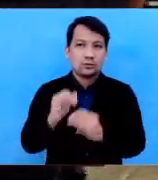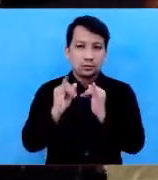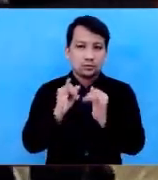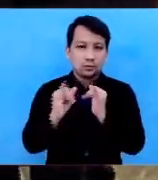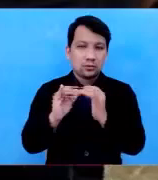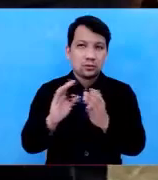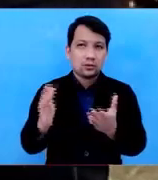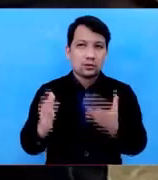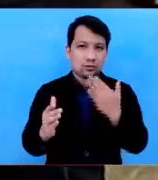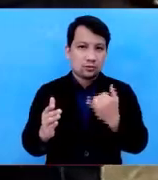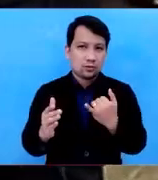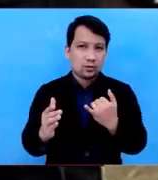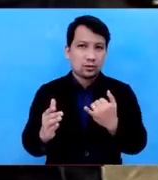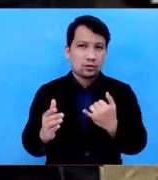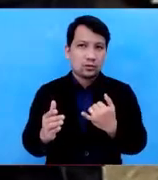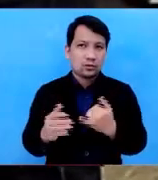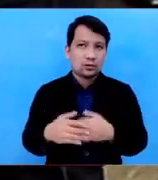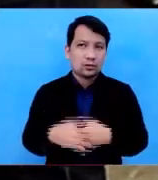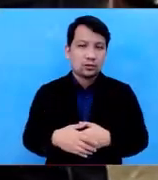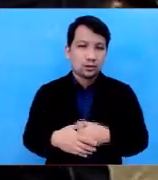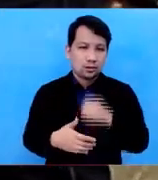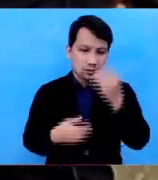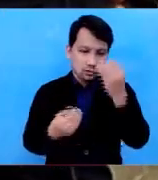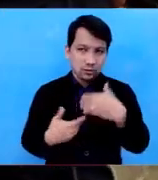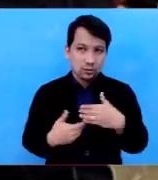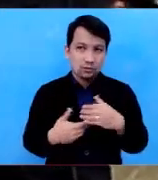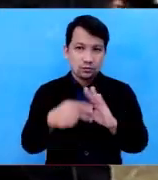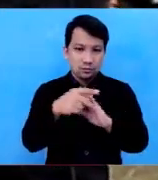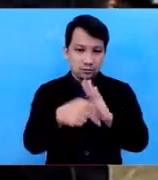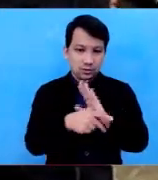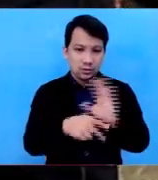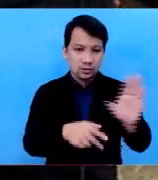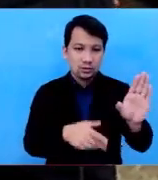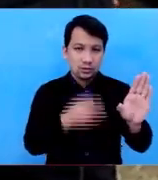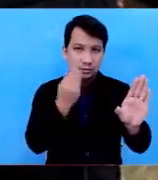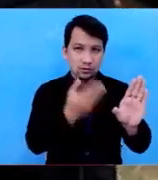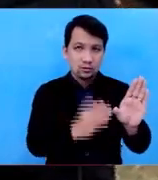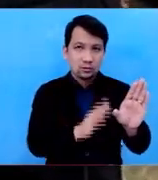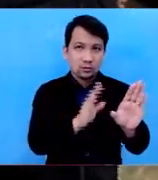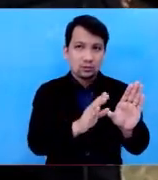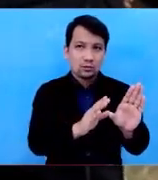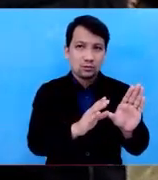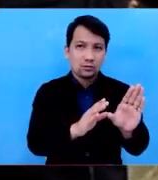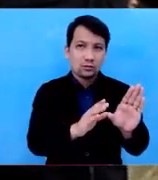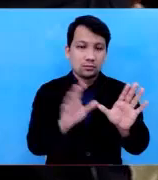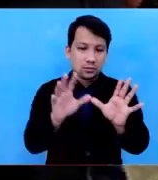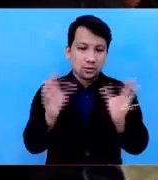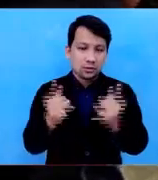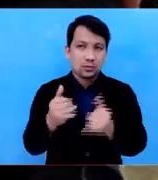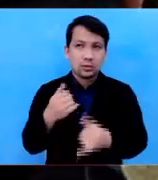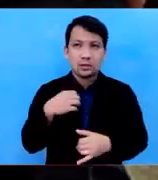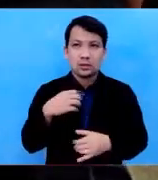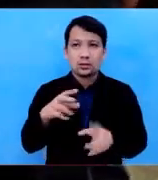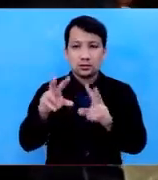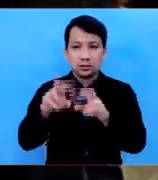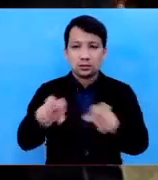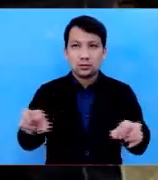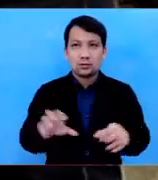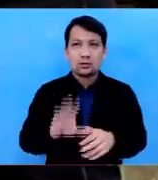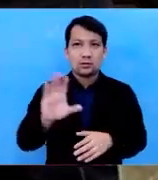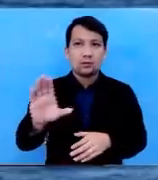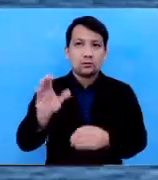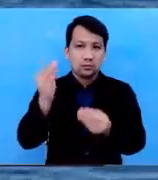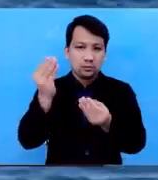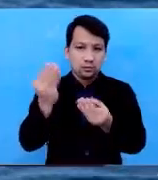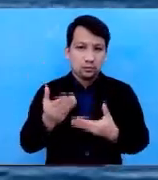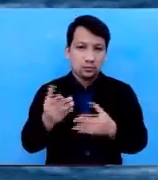Bakit? Ayun po kasi ang patakaran ko. Patakaran ng Starlight. Agad di pa natatapos yung investigation. Hindi pa po pwede magbigay ng